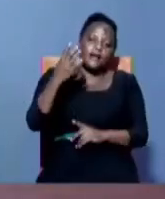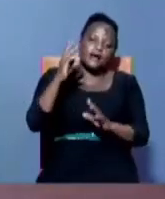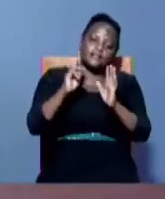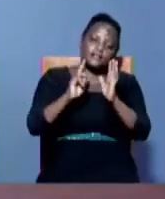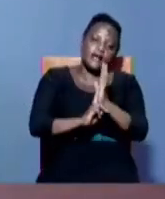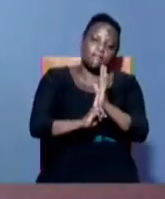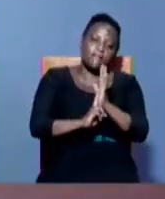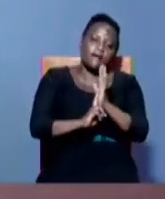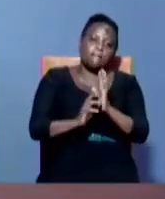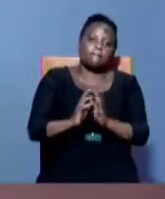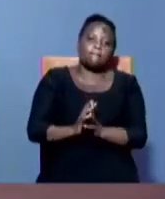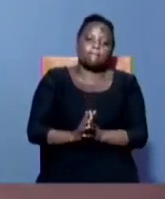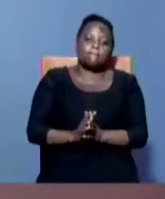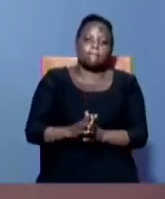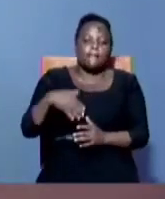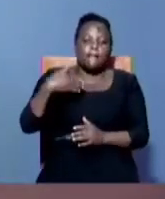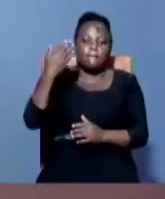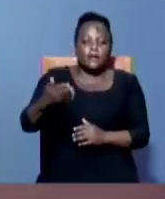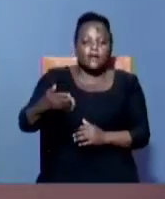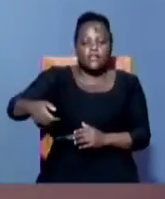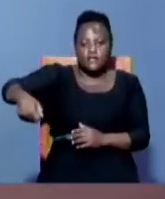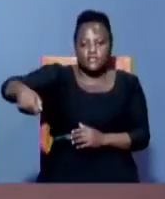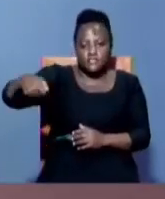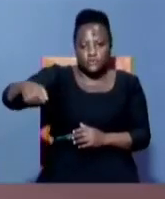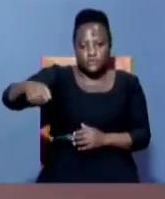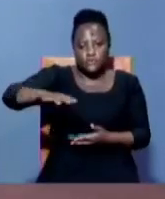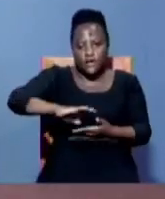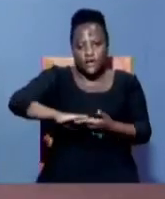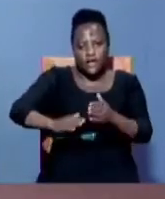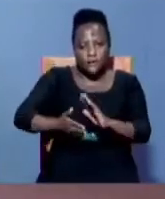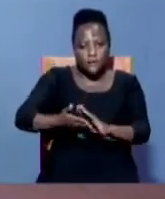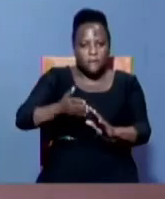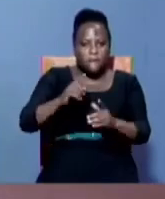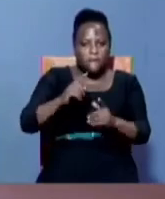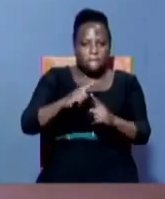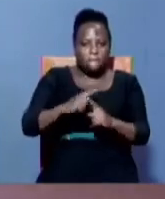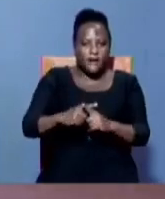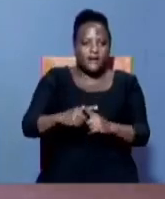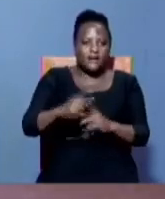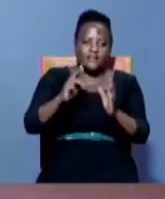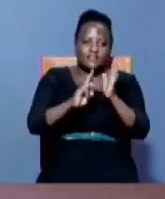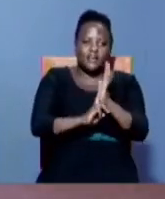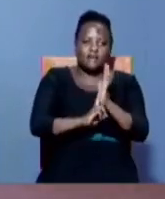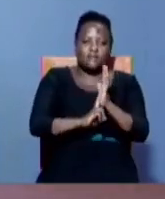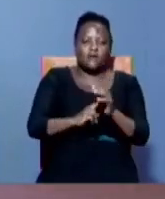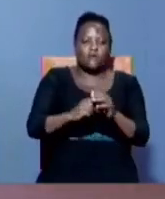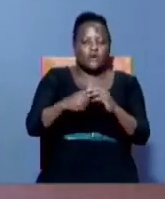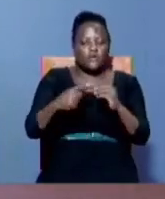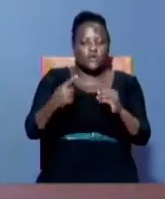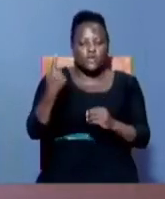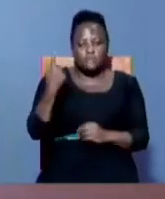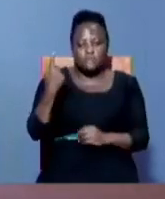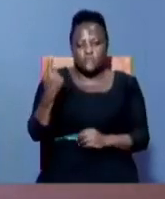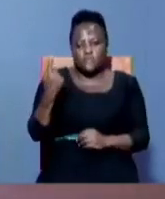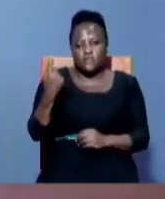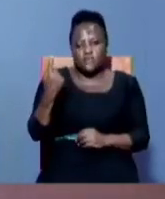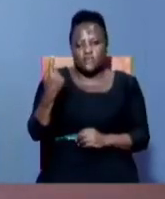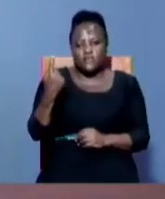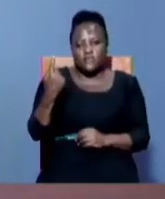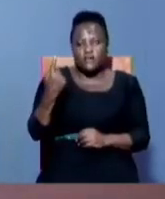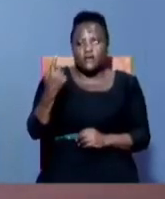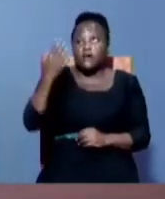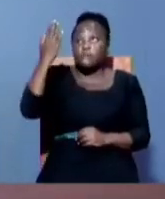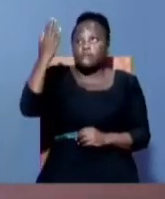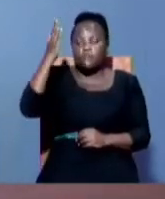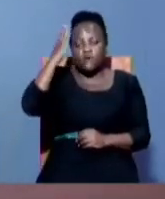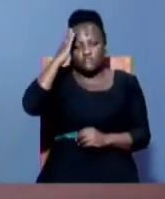kidole kimoja. Mbele ya sanduku la agano mara saba, kwa kidole kimoja. Mungu anajua ana vidole zaidi ya